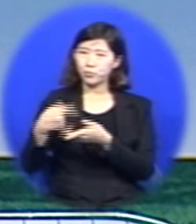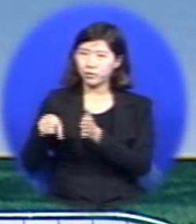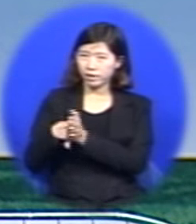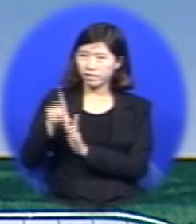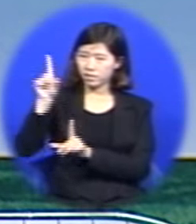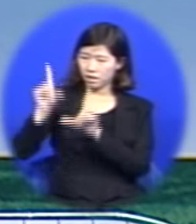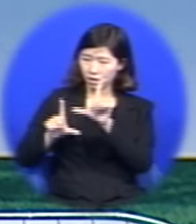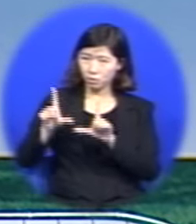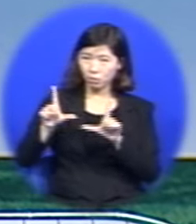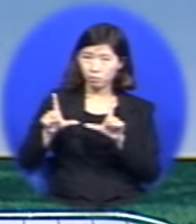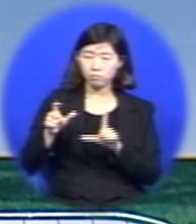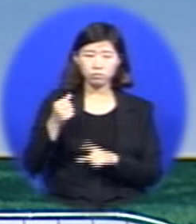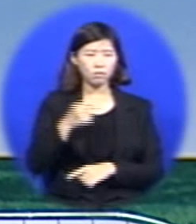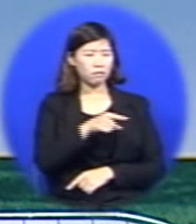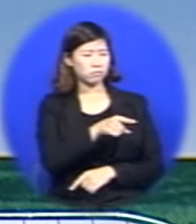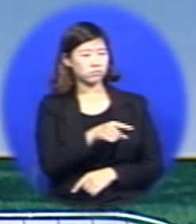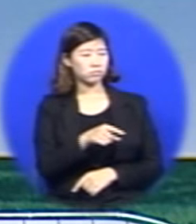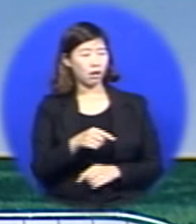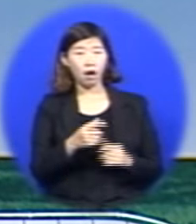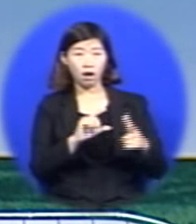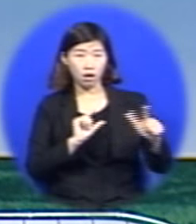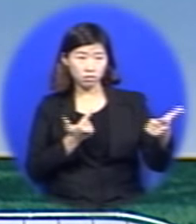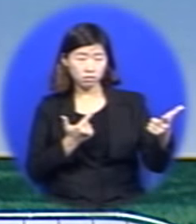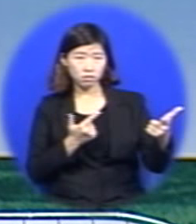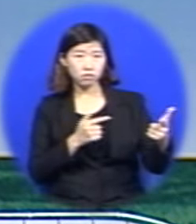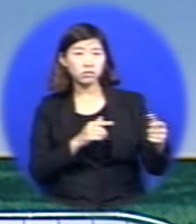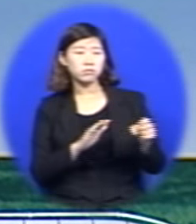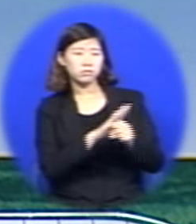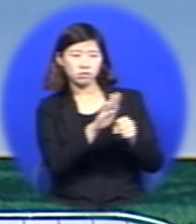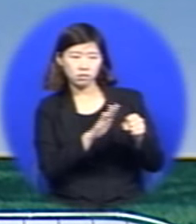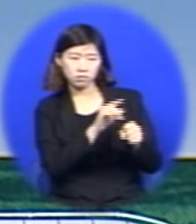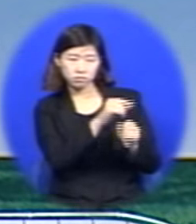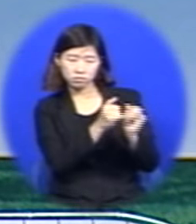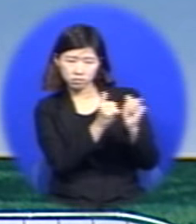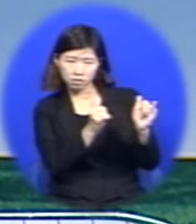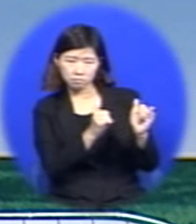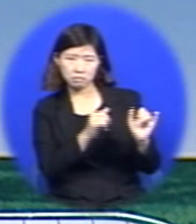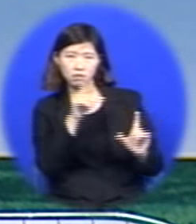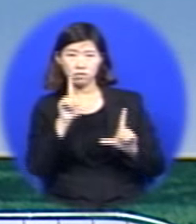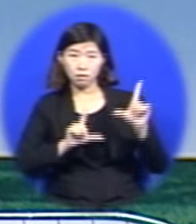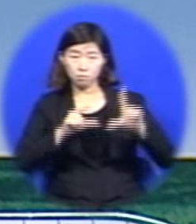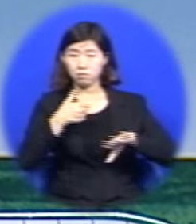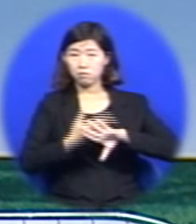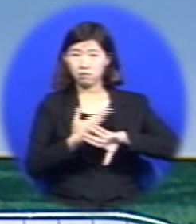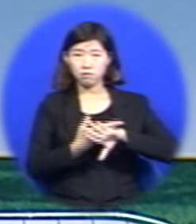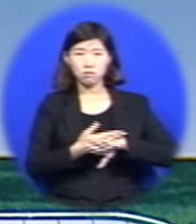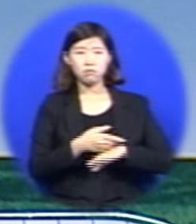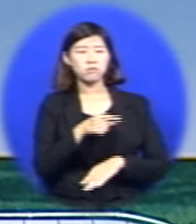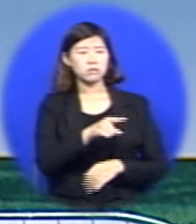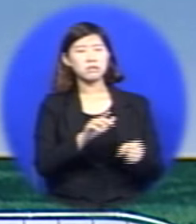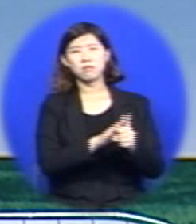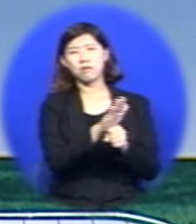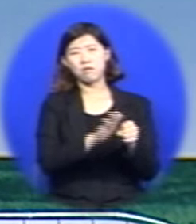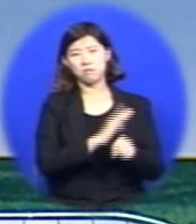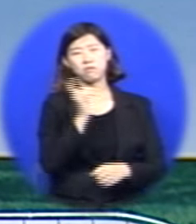그렇지 않은 사람을 향하여 가지고 있는 태도가 다르다면 그 사랑은 거짓입니다.